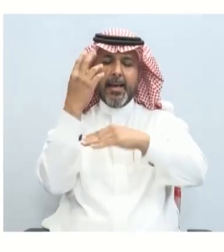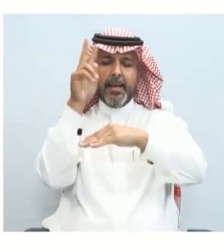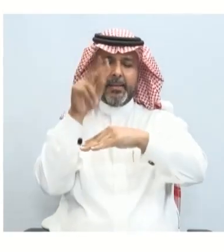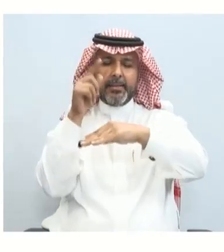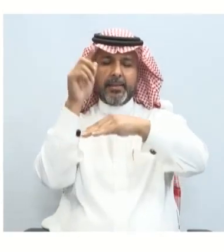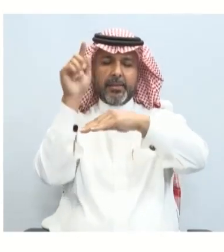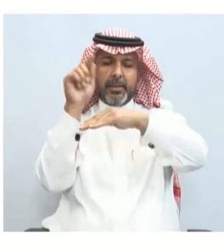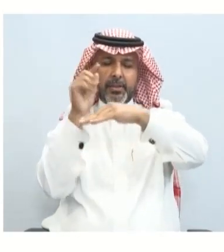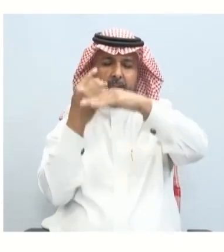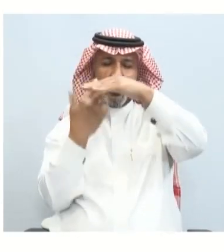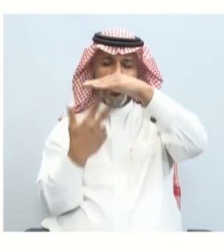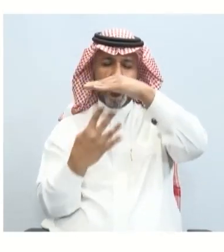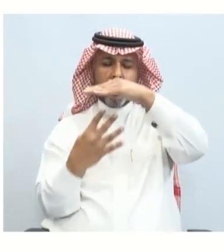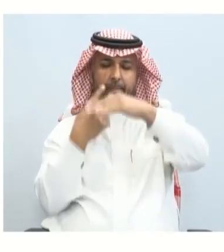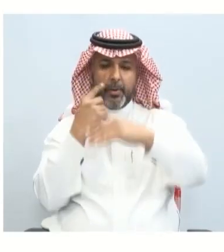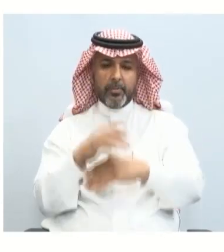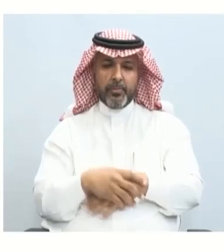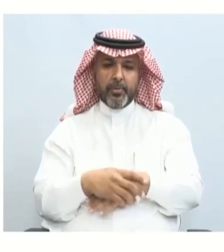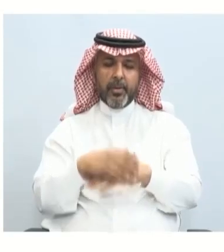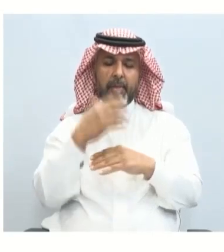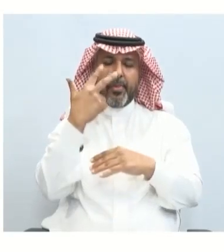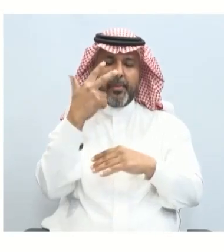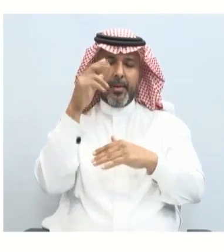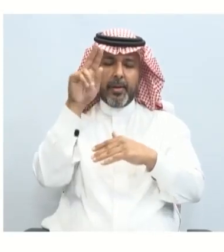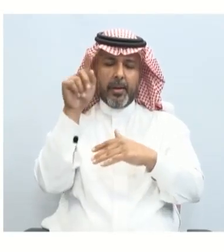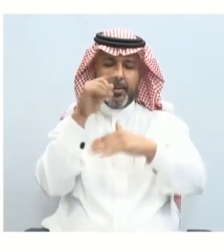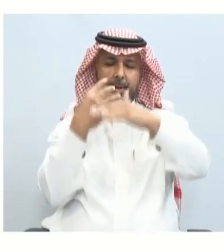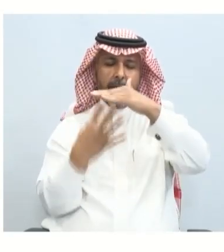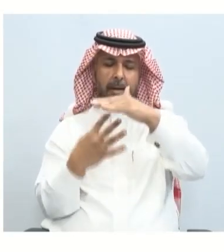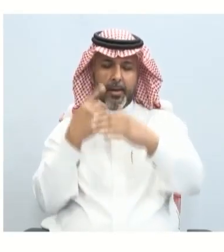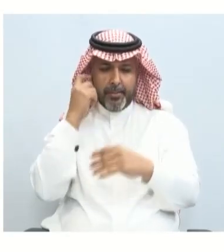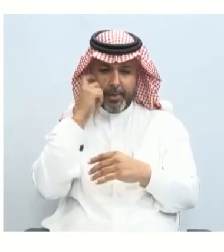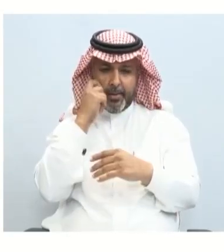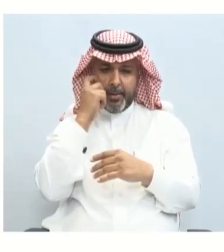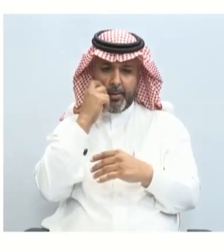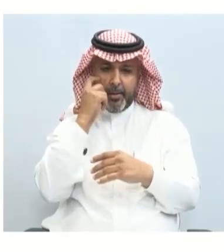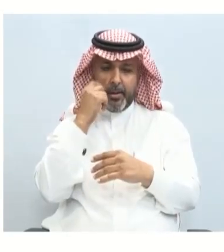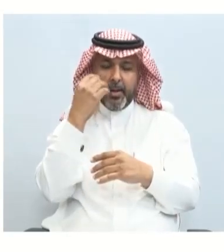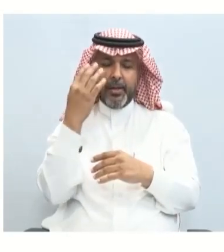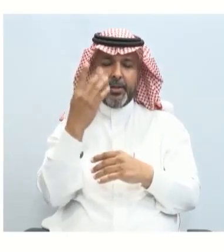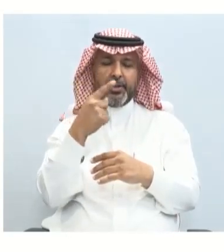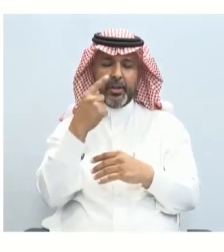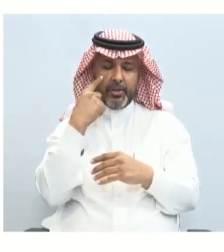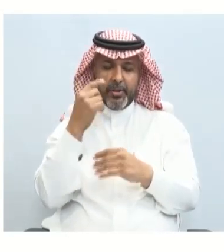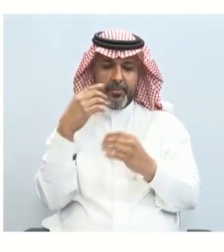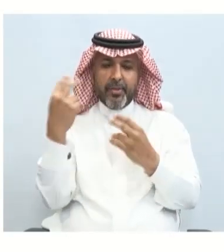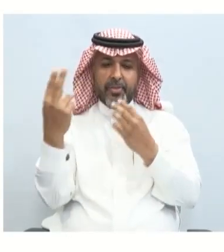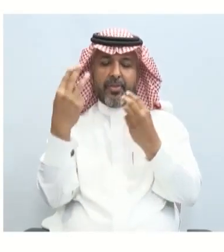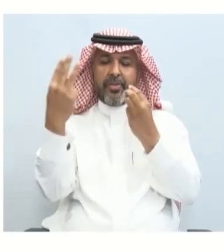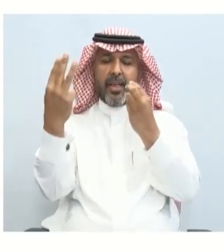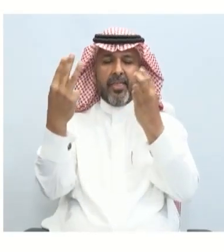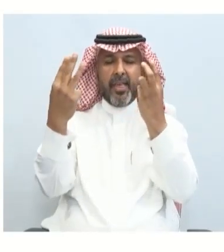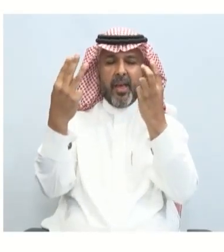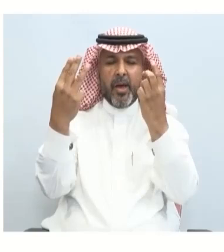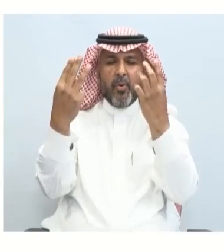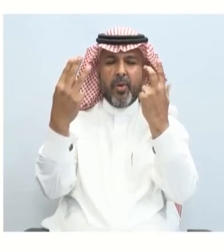8 باي على 4 ئ 3 باي على 4 لان 11 باي على 4 اما 8 باي على 4 فهذه